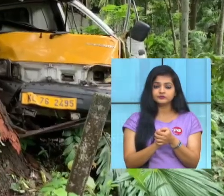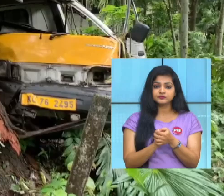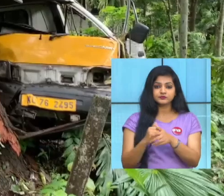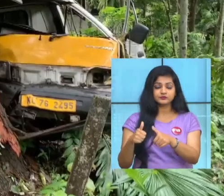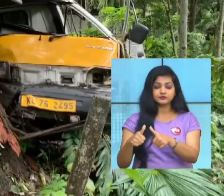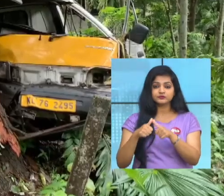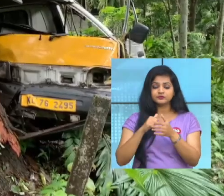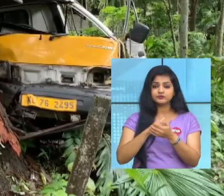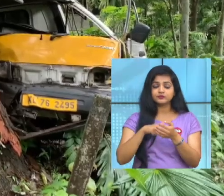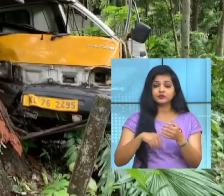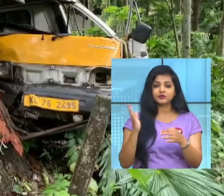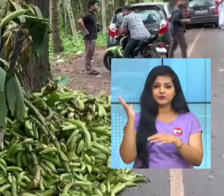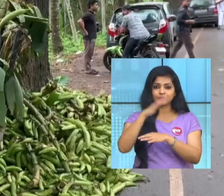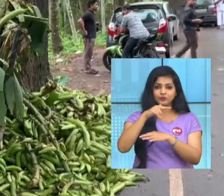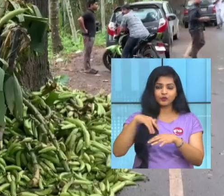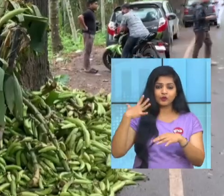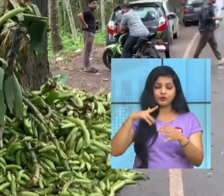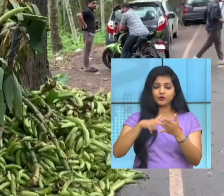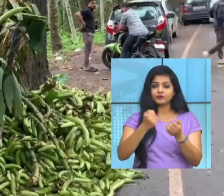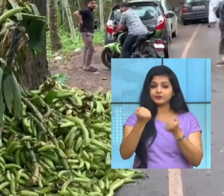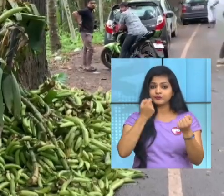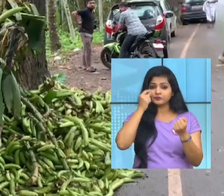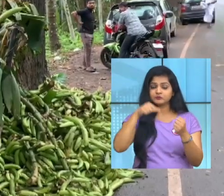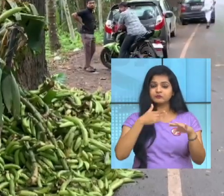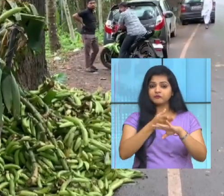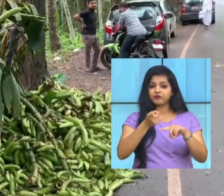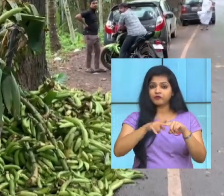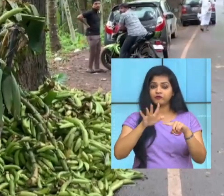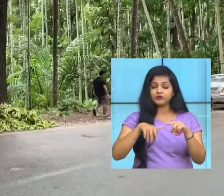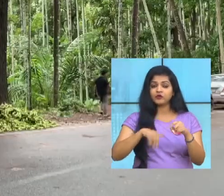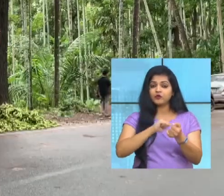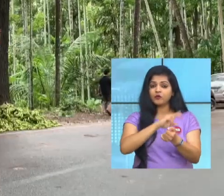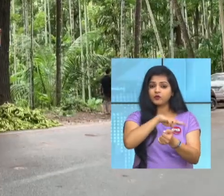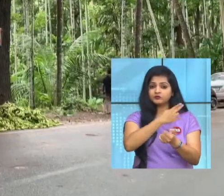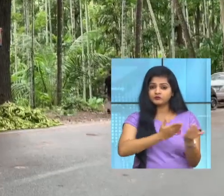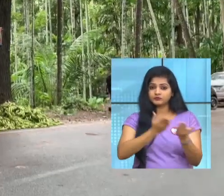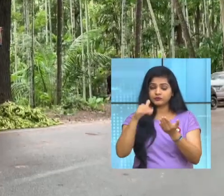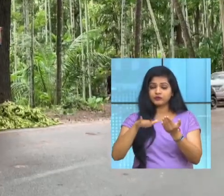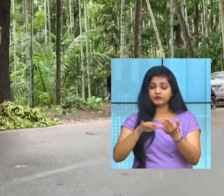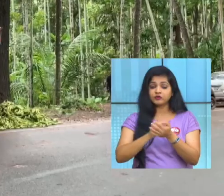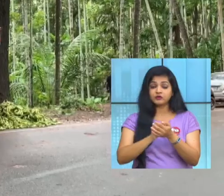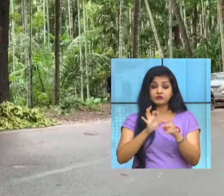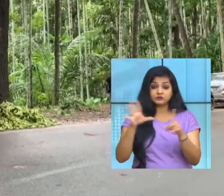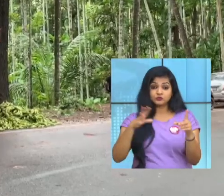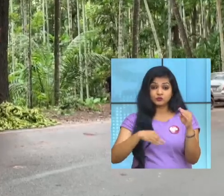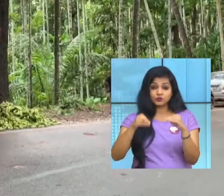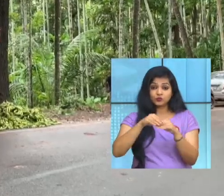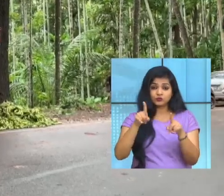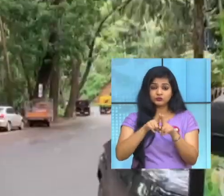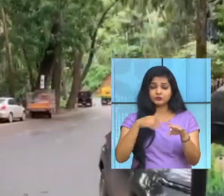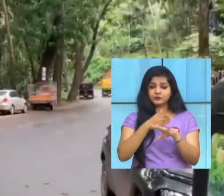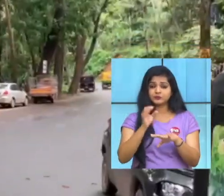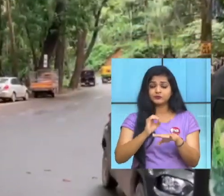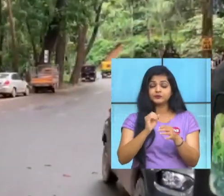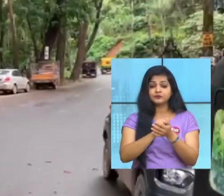ടിക്കെ, ഈ പിക്കപ്പ് ലോറിയുടെ ഡ്രൈവർക്കാണ് പരിക്കേറ്റത്. നിലവിൽ അയാളെ ആശുപത്രിയിലേക്ക് മാറ്റിയിട്ടുണ്ട്. വലിയ പരിക്കില്ല എന്നുള്ളത് തന്നെയാണ് ആശ്വാസം.